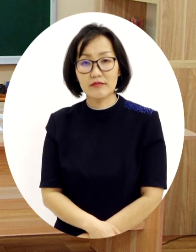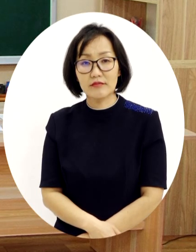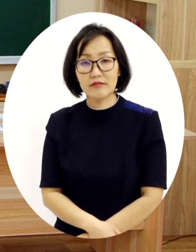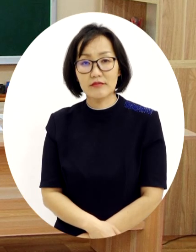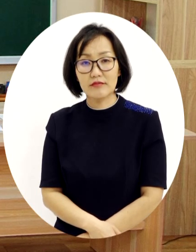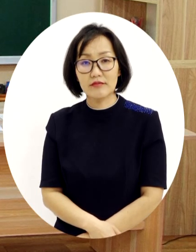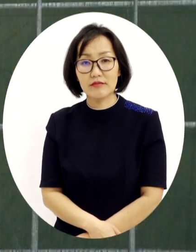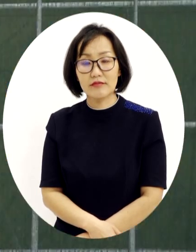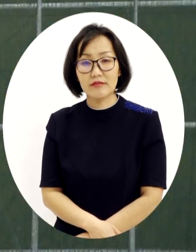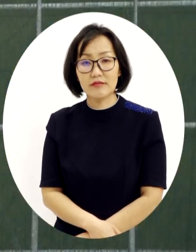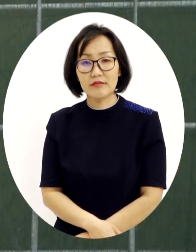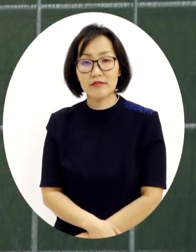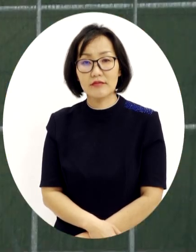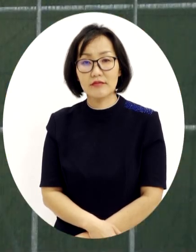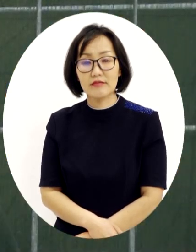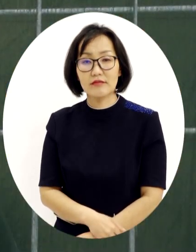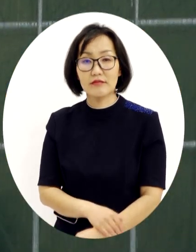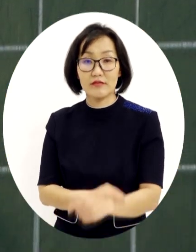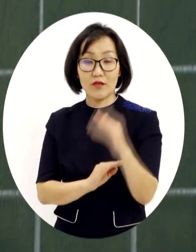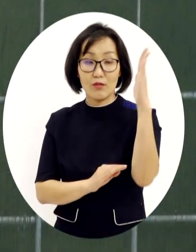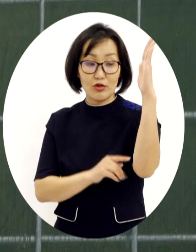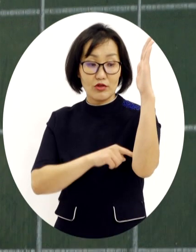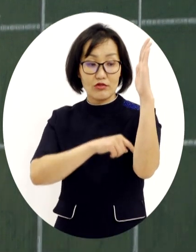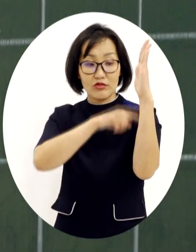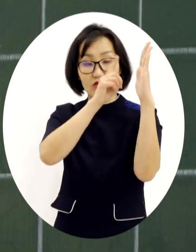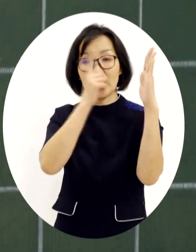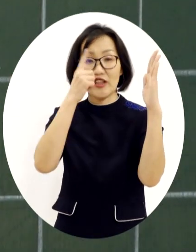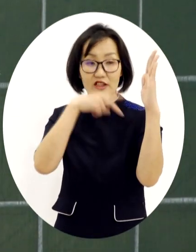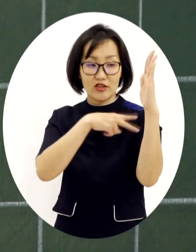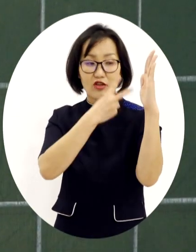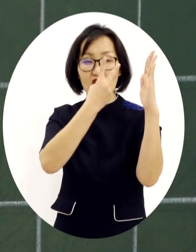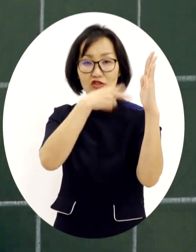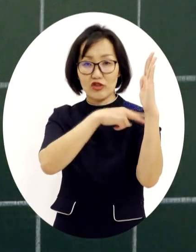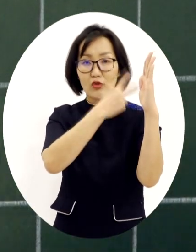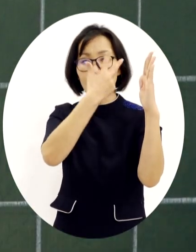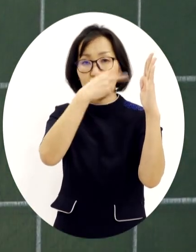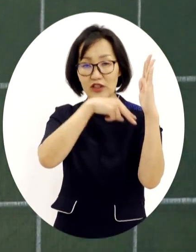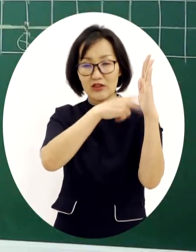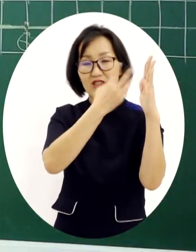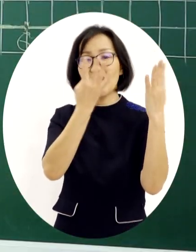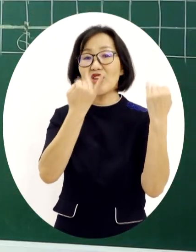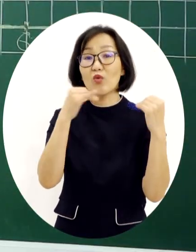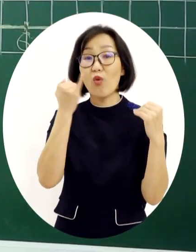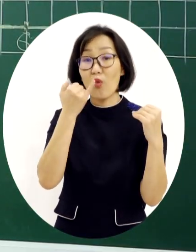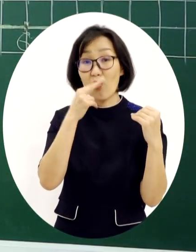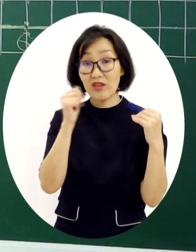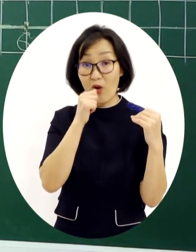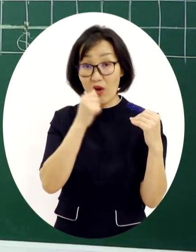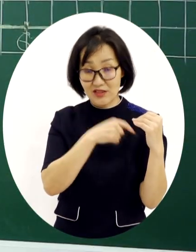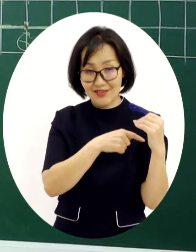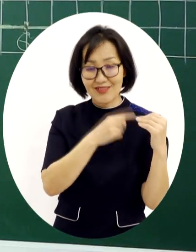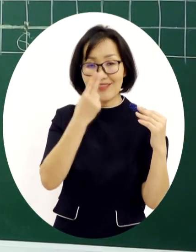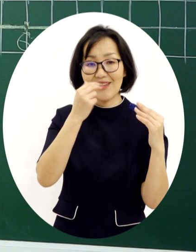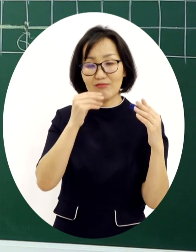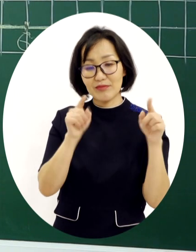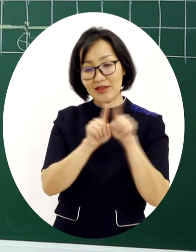2 литр, 3 литр, 4 литр. Хэдэн удаа угаасан давтамжийн